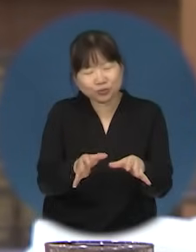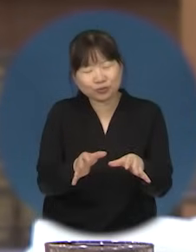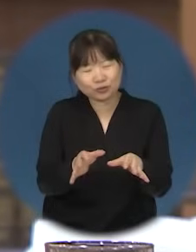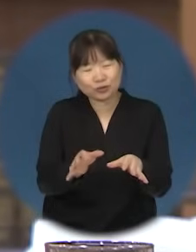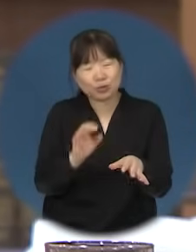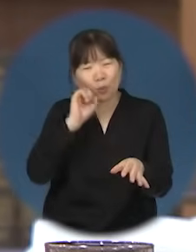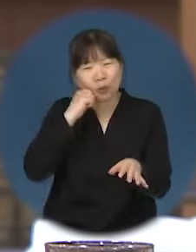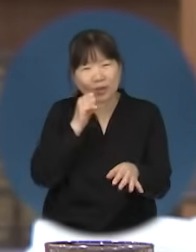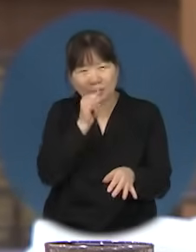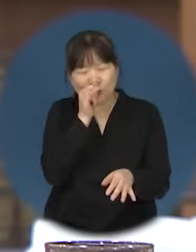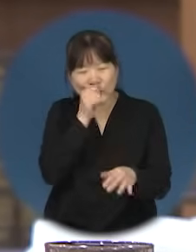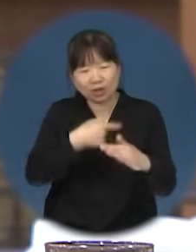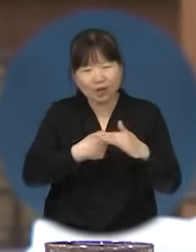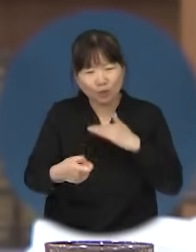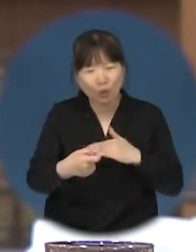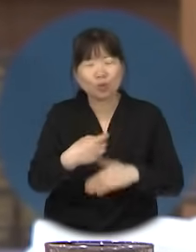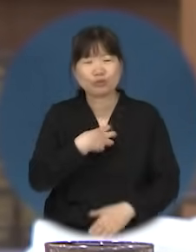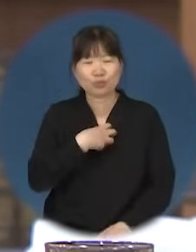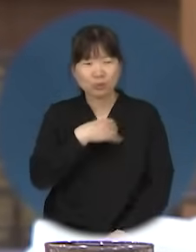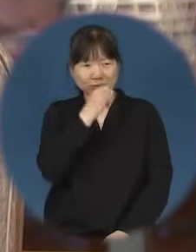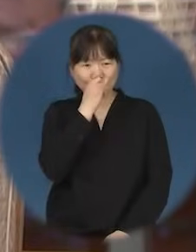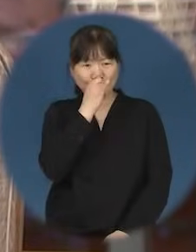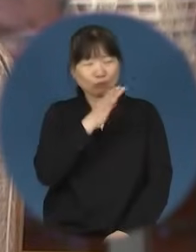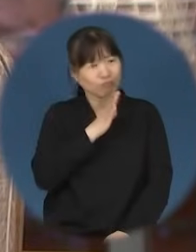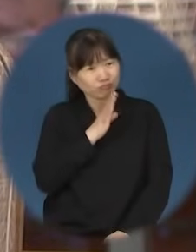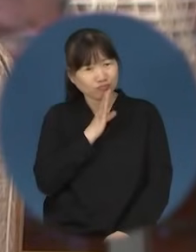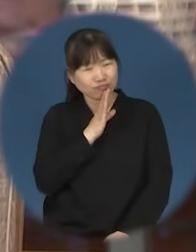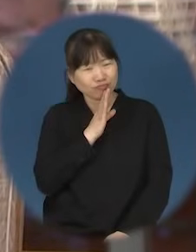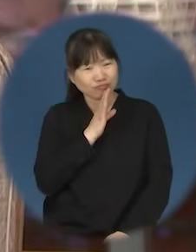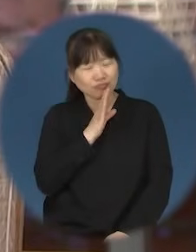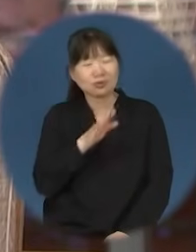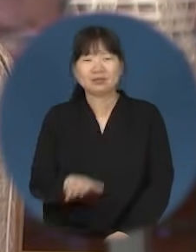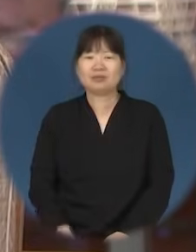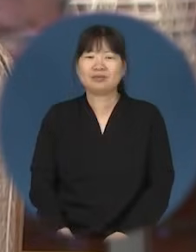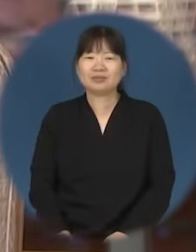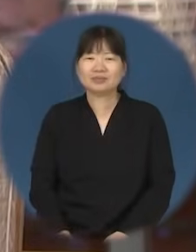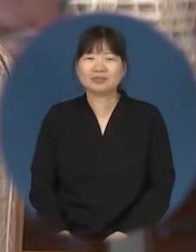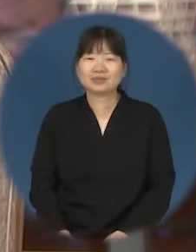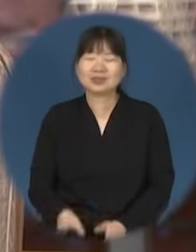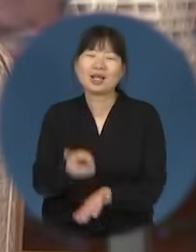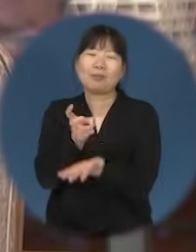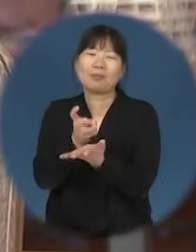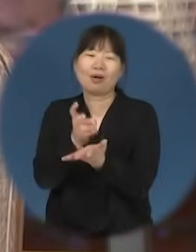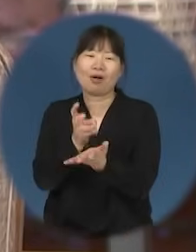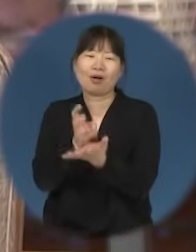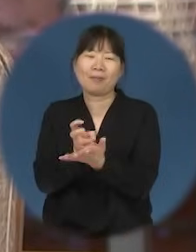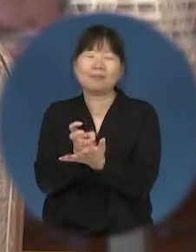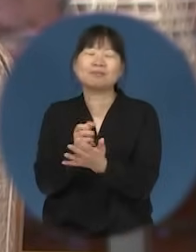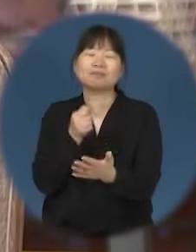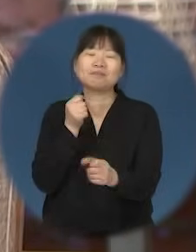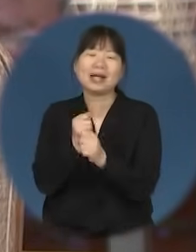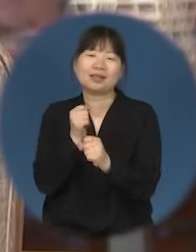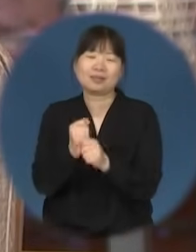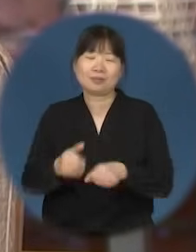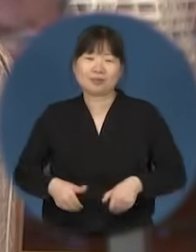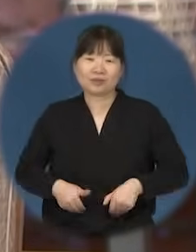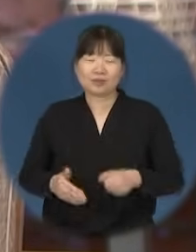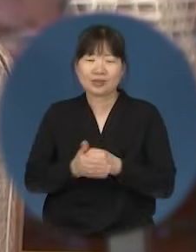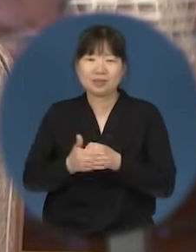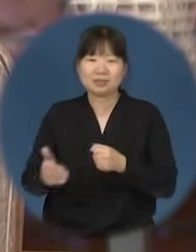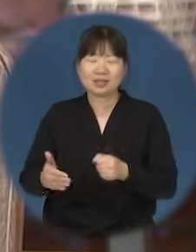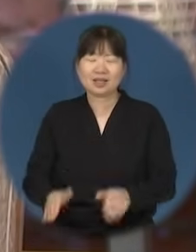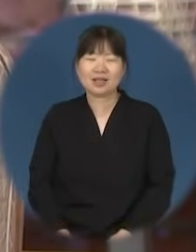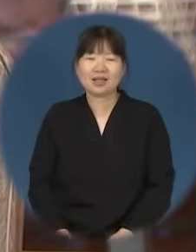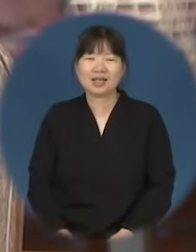있고 아직은 위험하네요. 아 그게 이제 법제화가 필요한 이유입니다. 예, 그래서